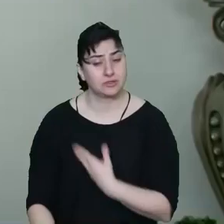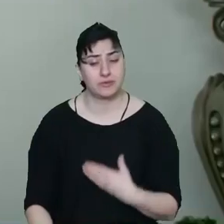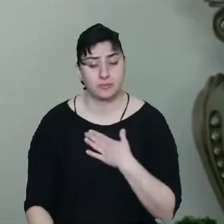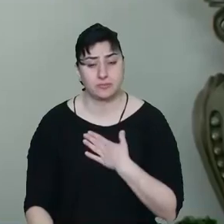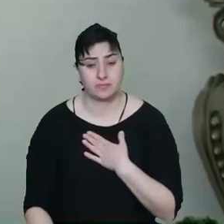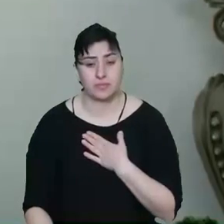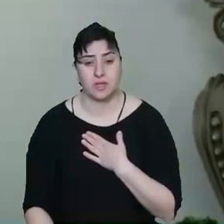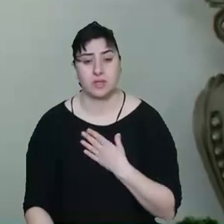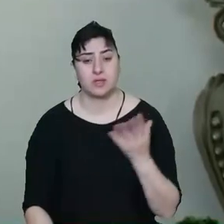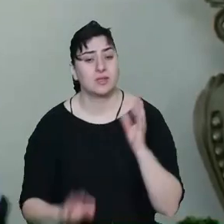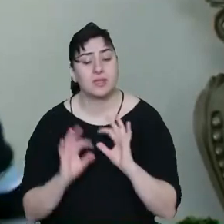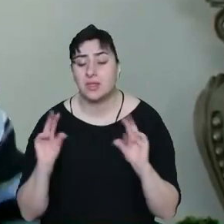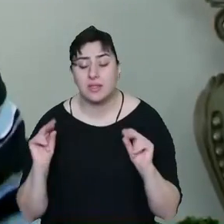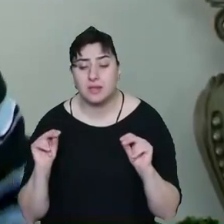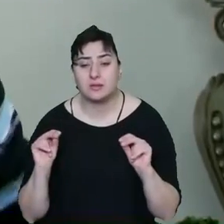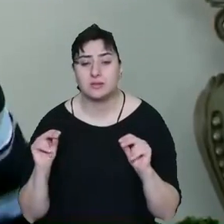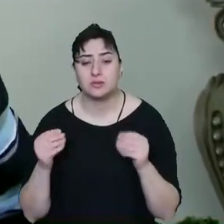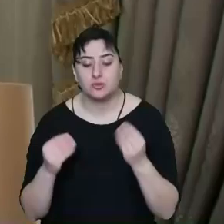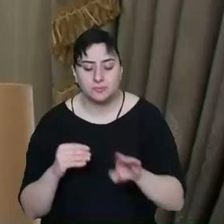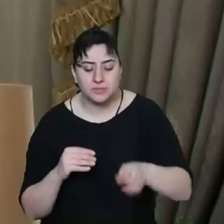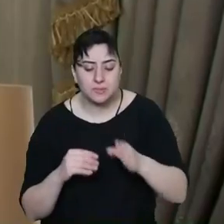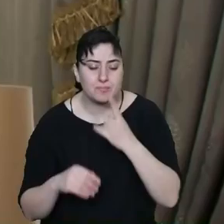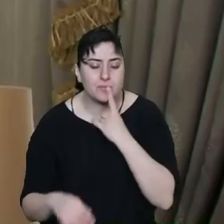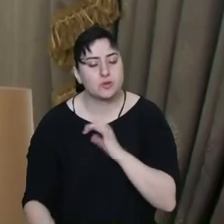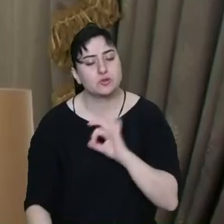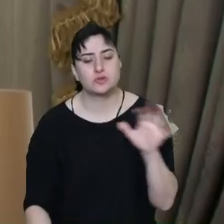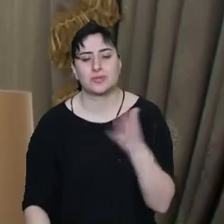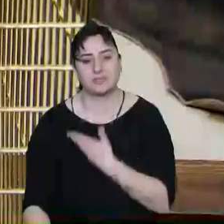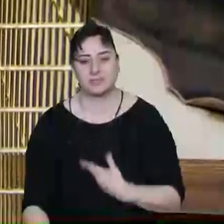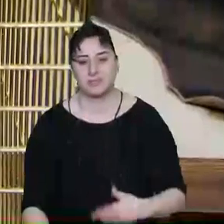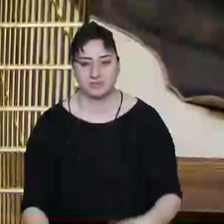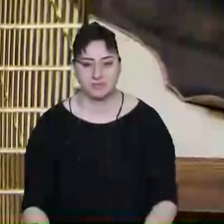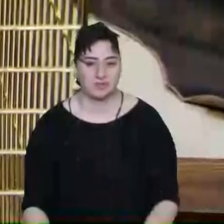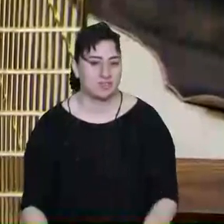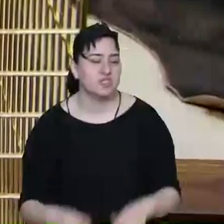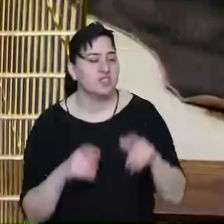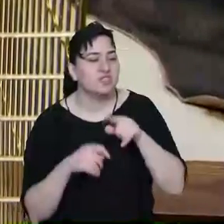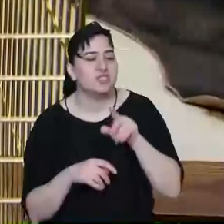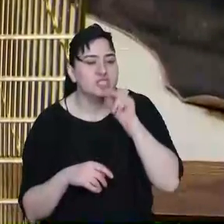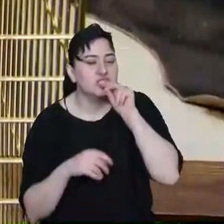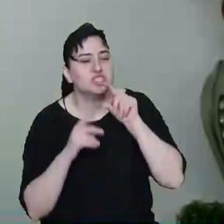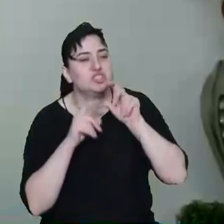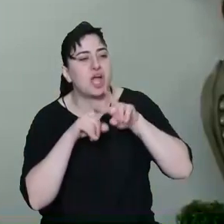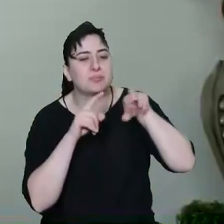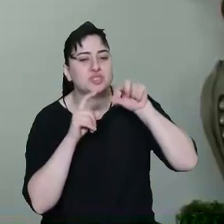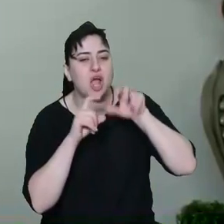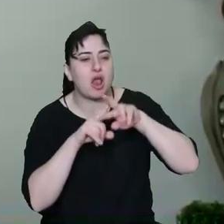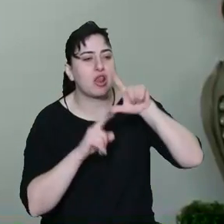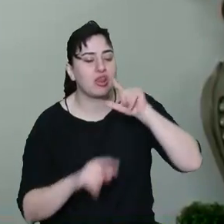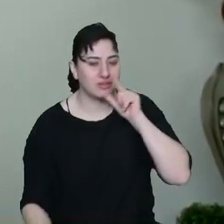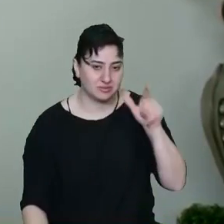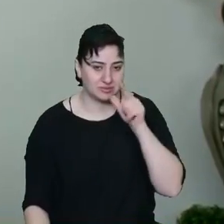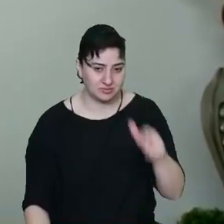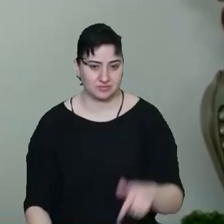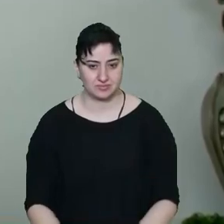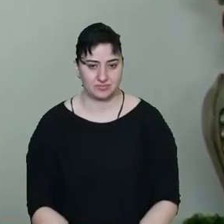severim. Yeter ki güzel kızarmış olsun. Şapşal! Şapşal! Şükrü afallayarak